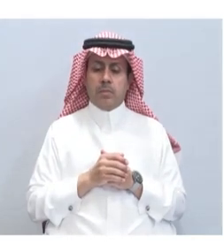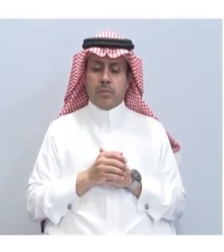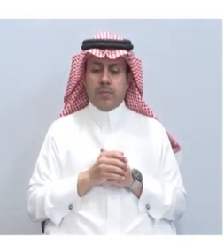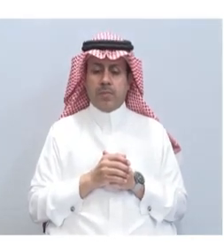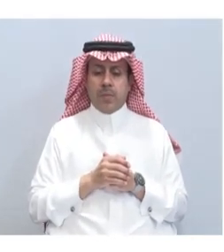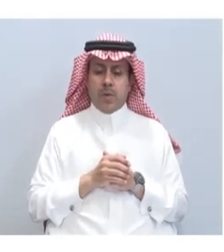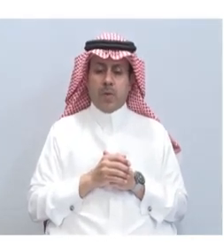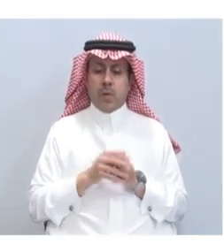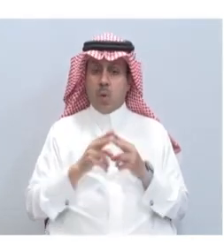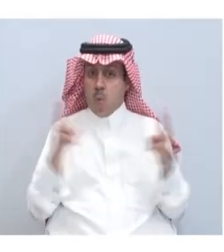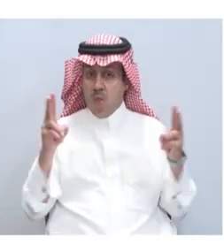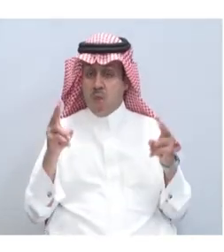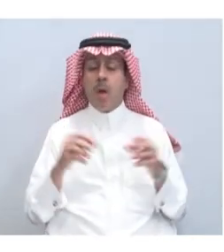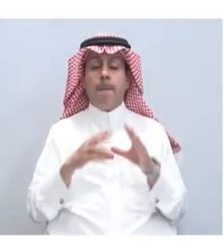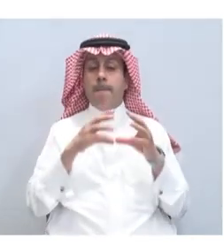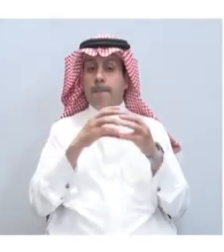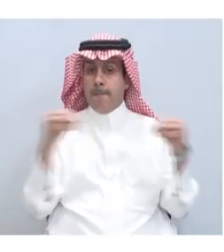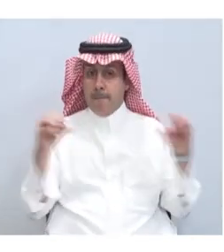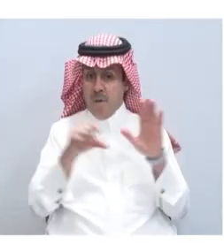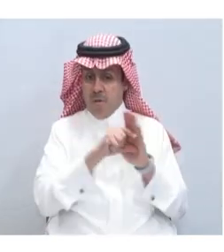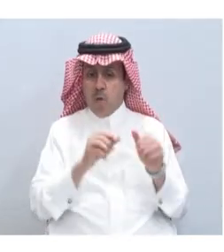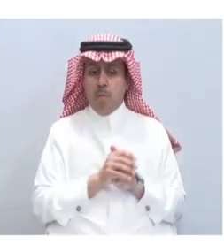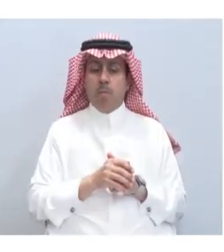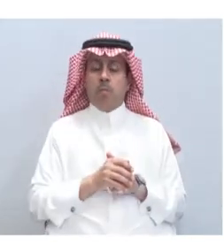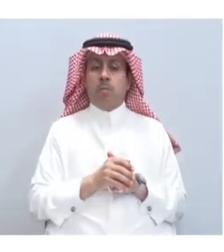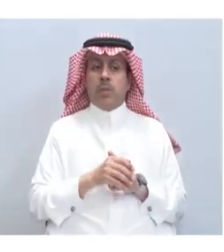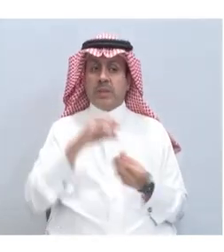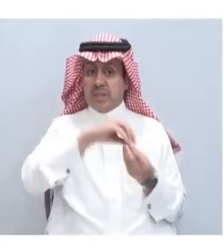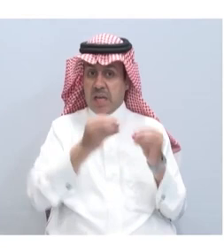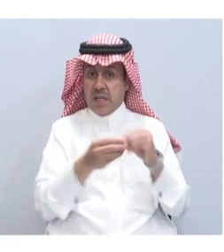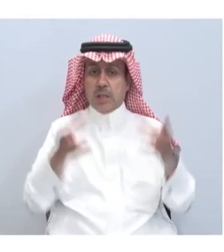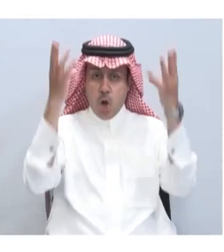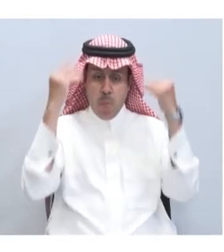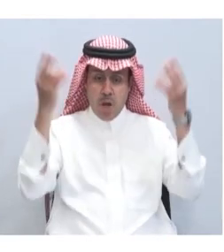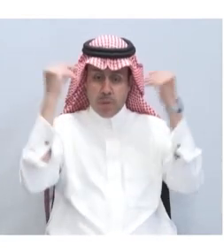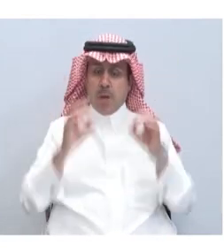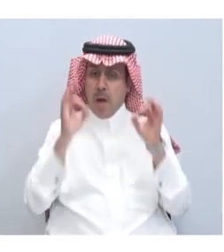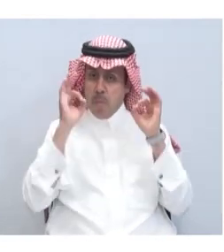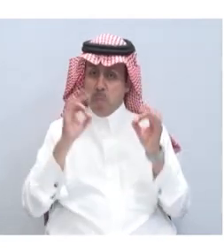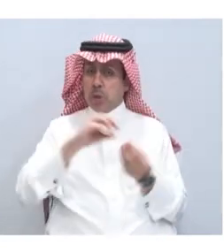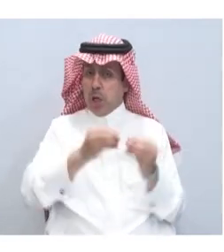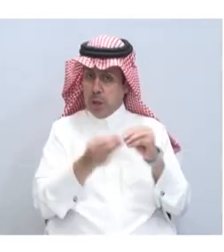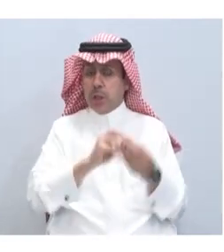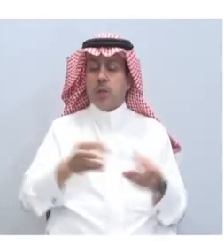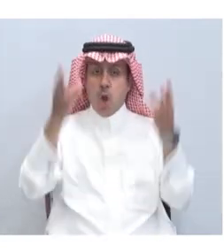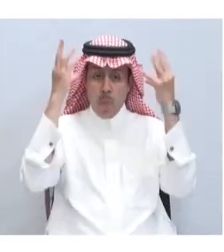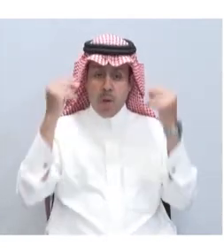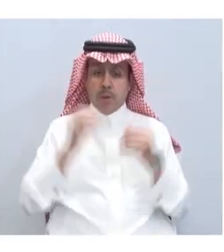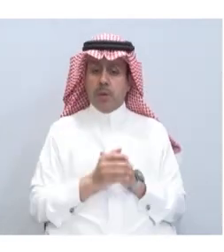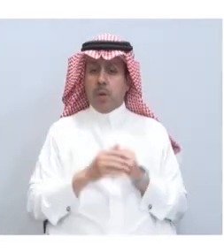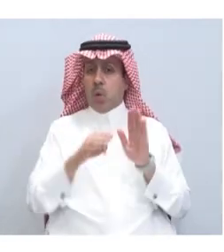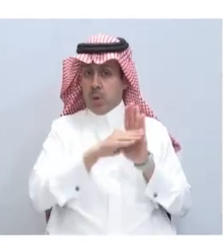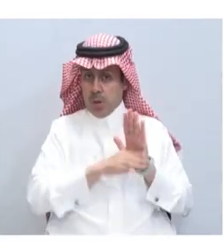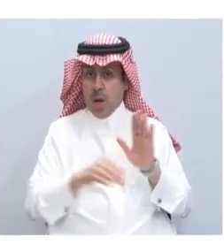يوضح مفهوم تقنيه المعلومات ايضا يبين اهميه تقنيه المعلومات وثالثا يعدد